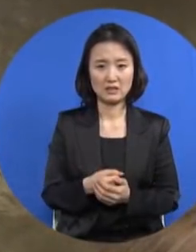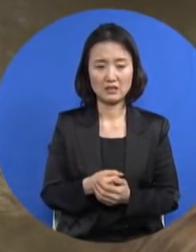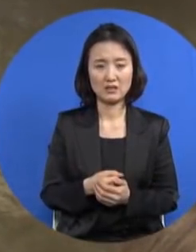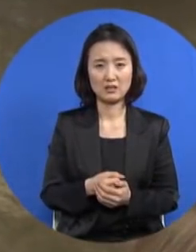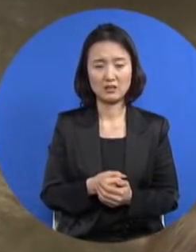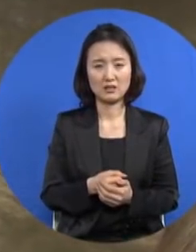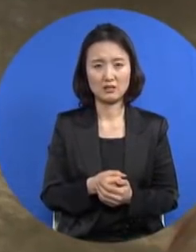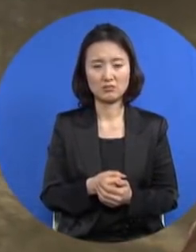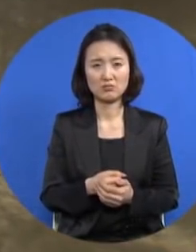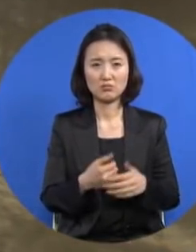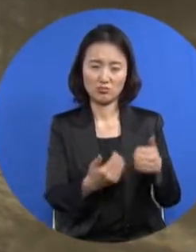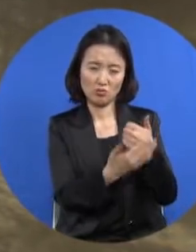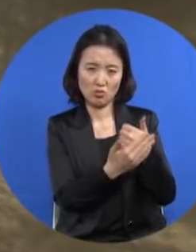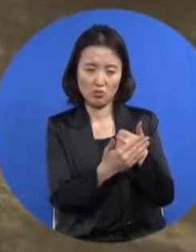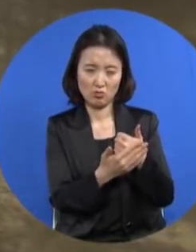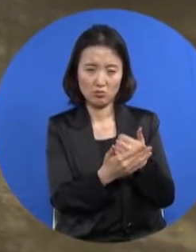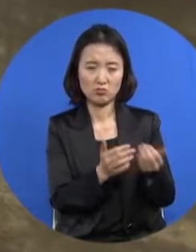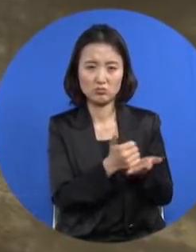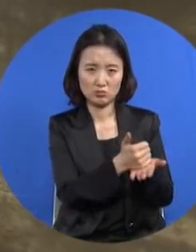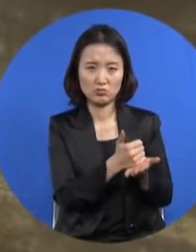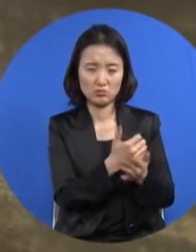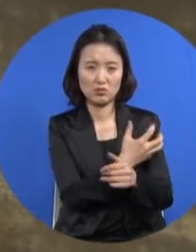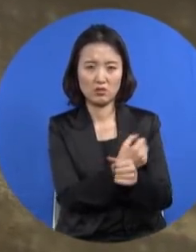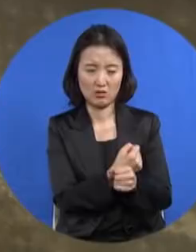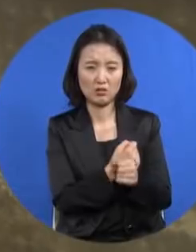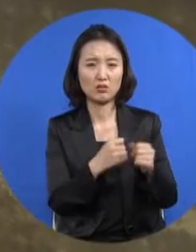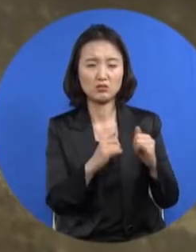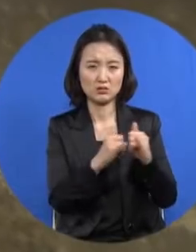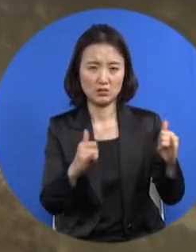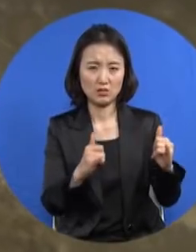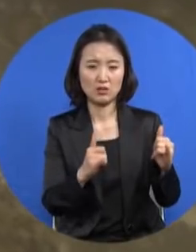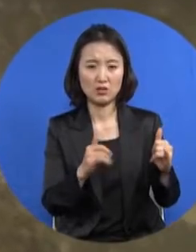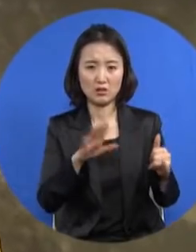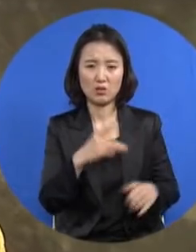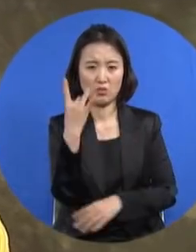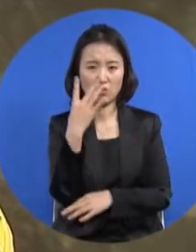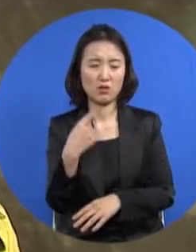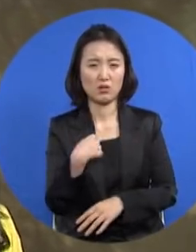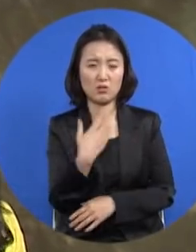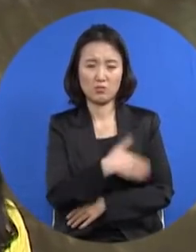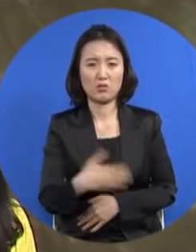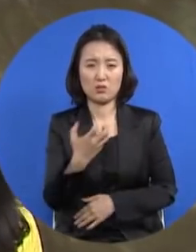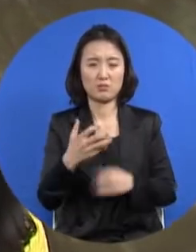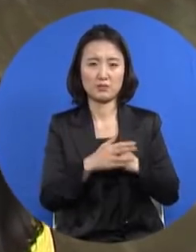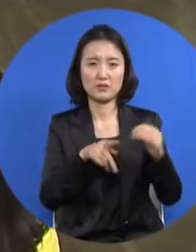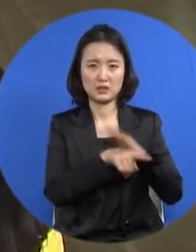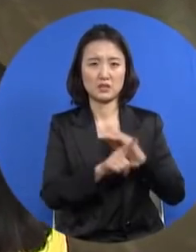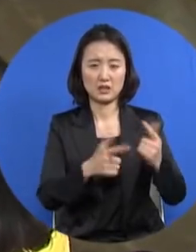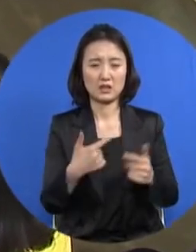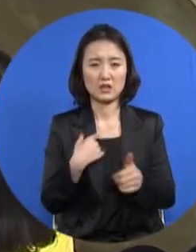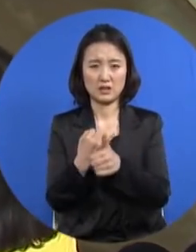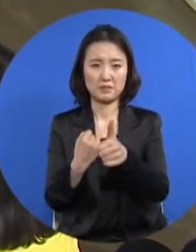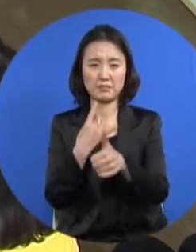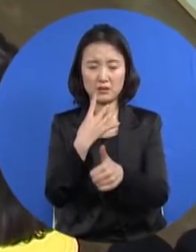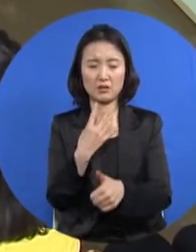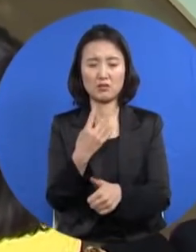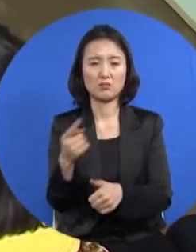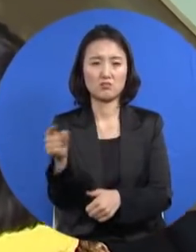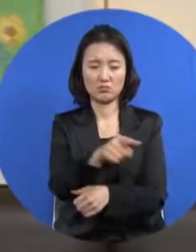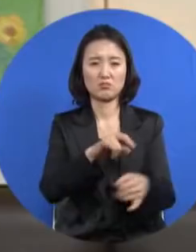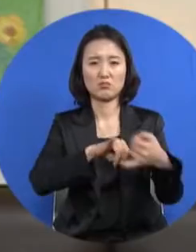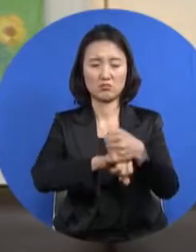약속이 있었는데 그날 마침 저는 몸이 아파서 원래 약속에 안 나가기로 되어 있었고 저희 남편만 나가기로 되어 있었는데